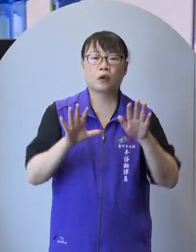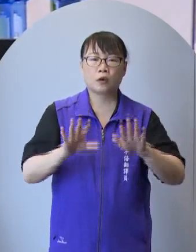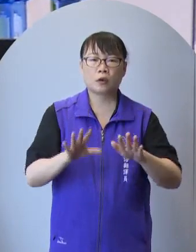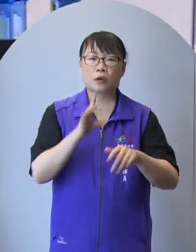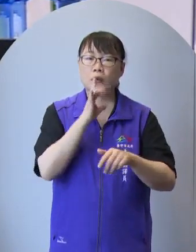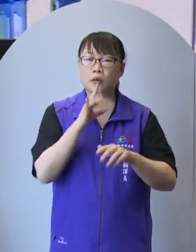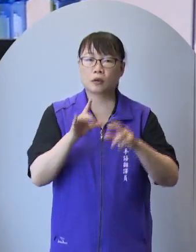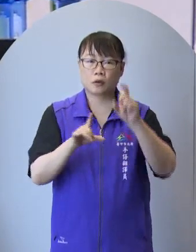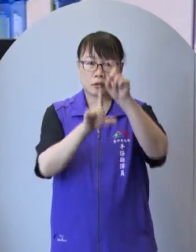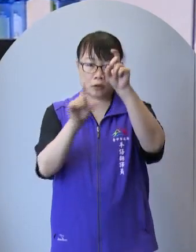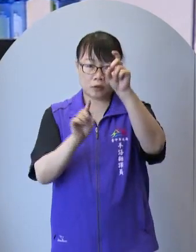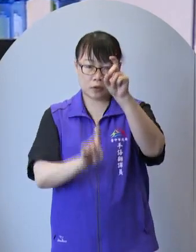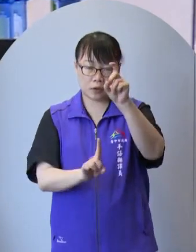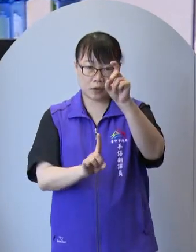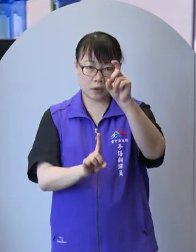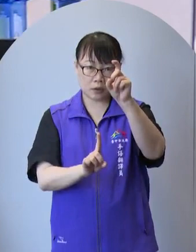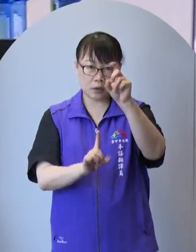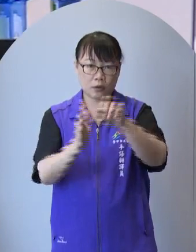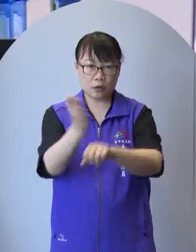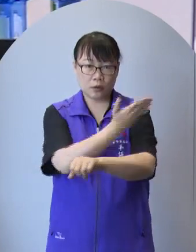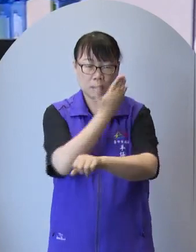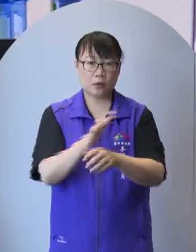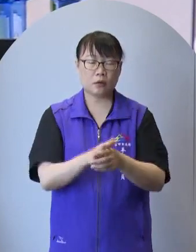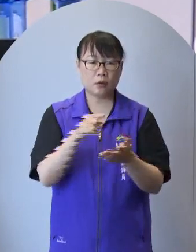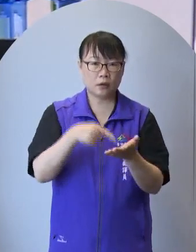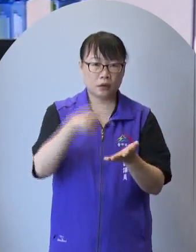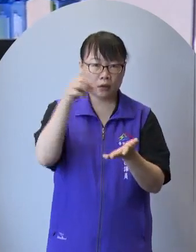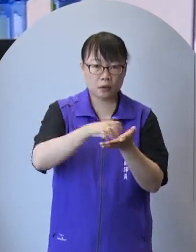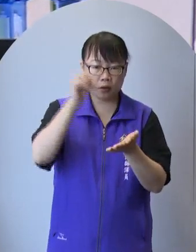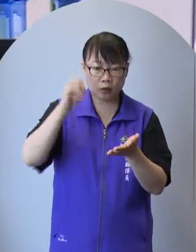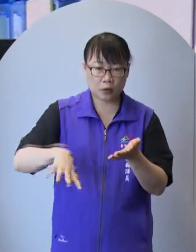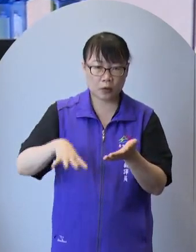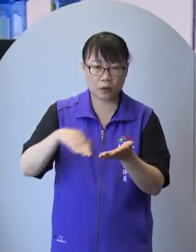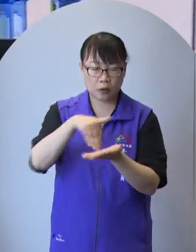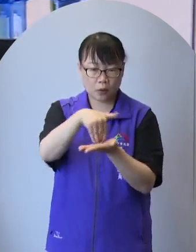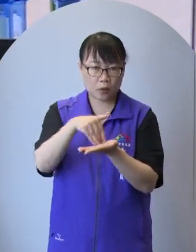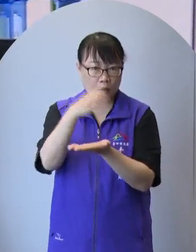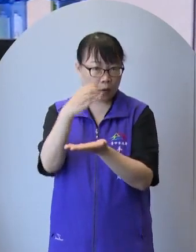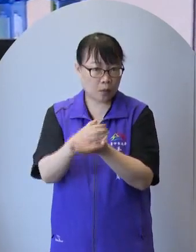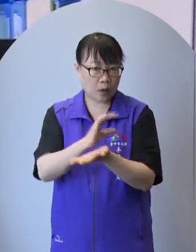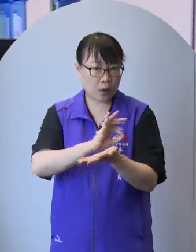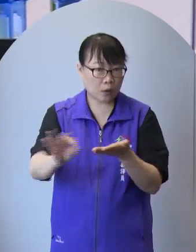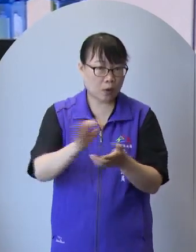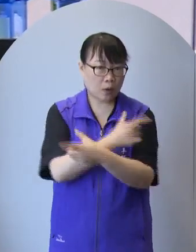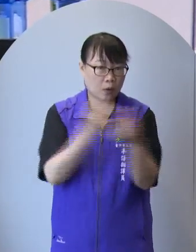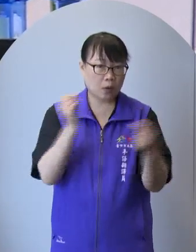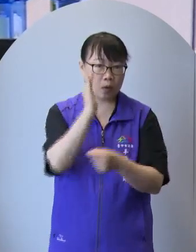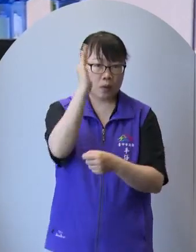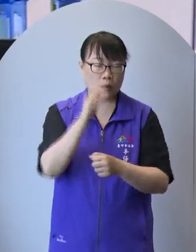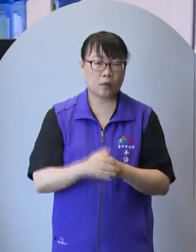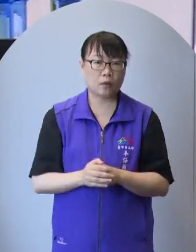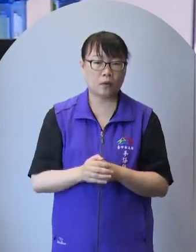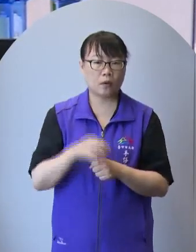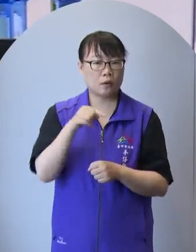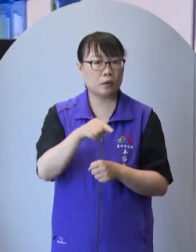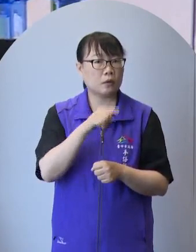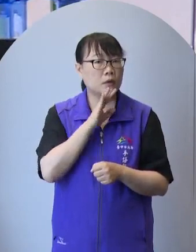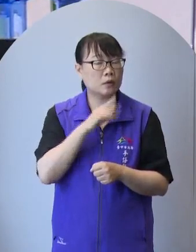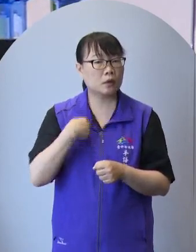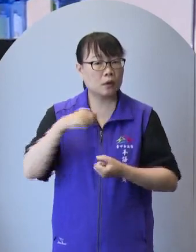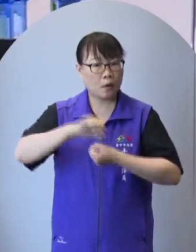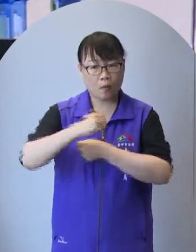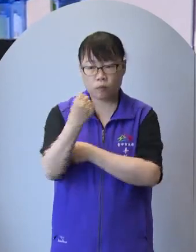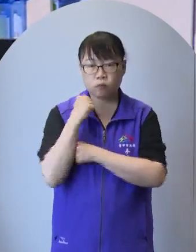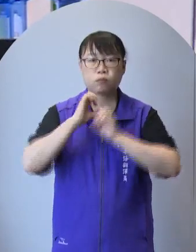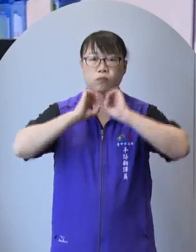市不可以再用一次性的塑胶杯。那当然我们今天提出的这东西就是加强宣